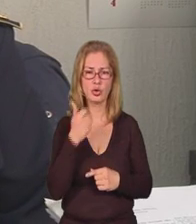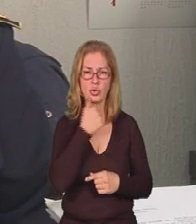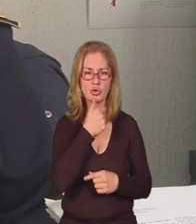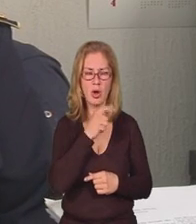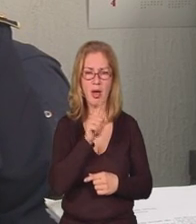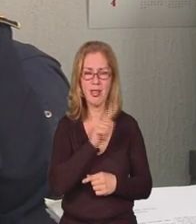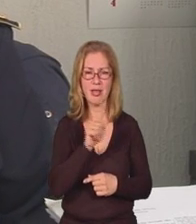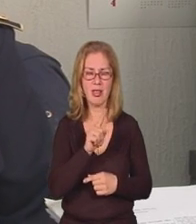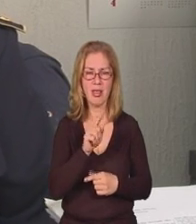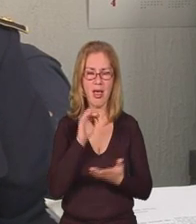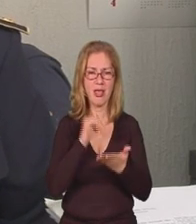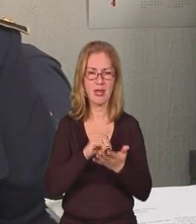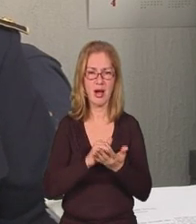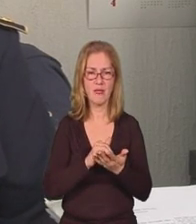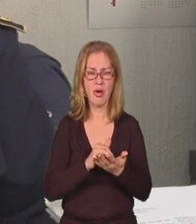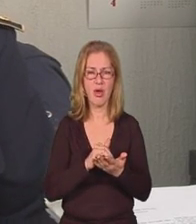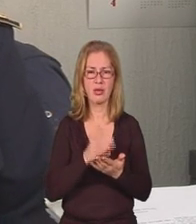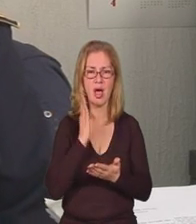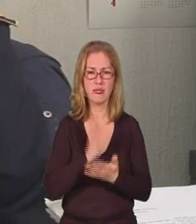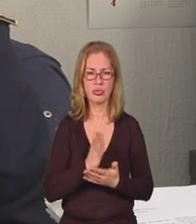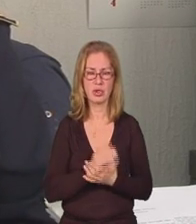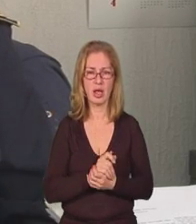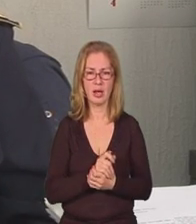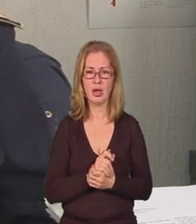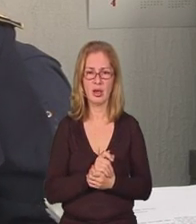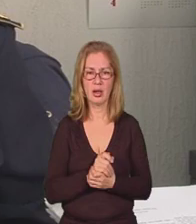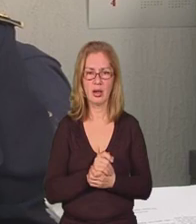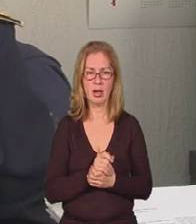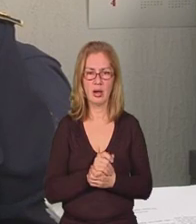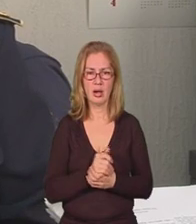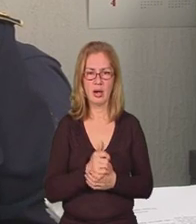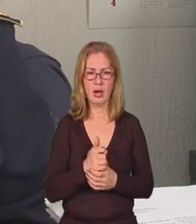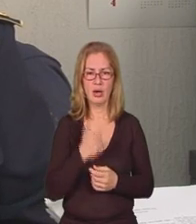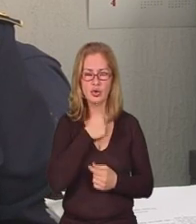što nije smelo ni moralo da bude, što su u stvari